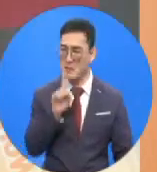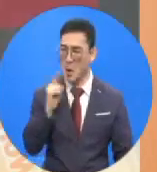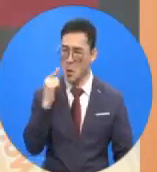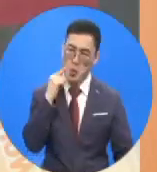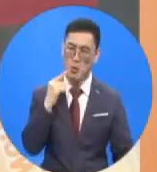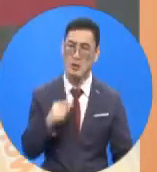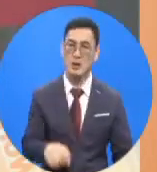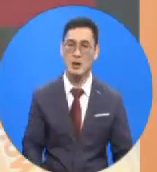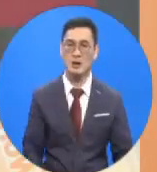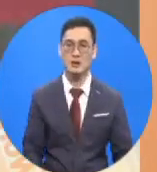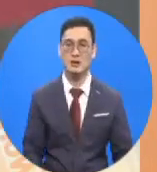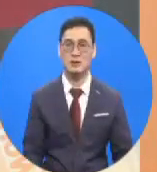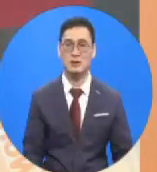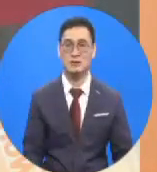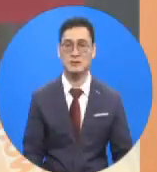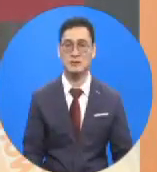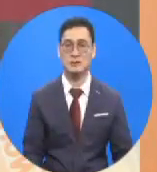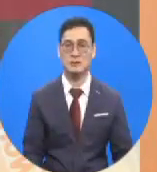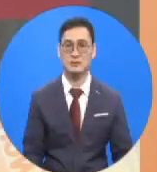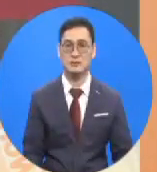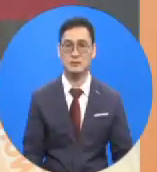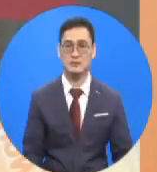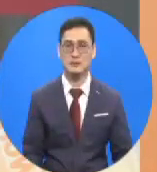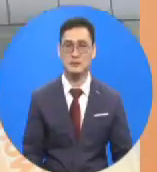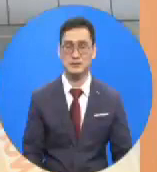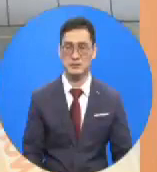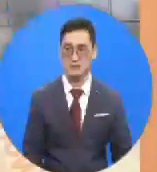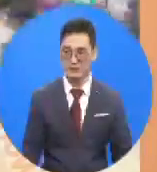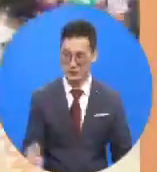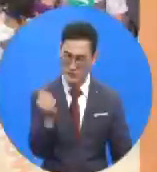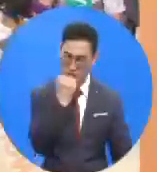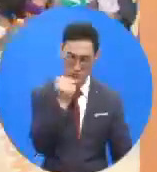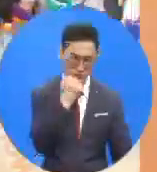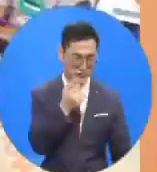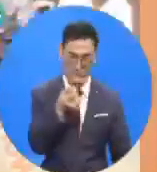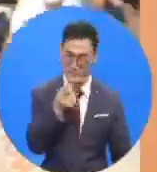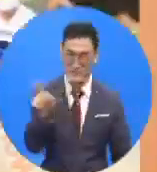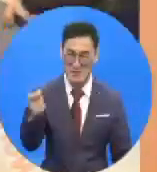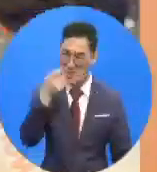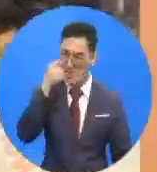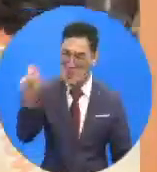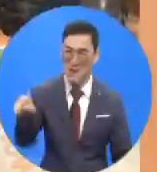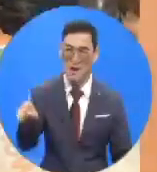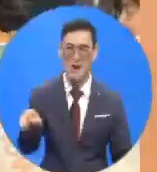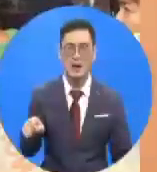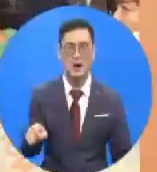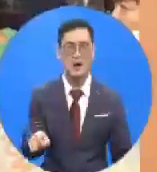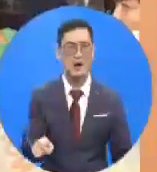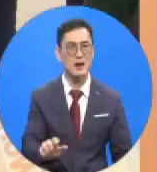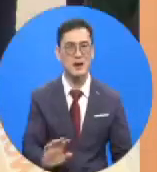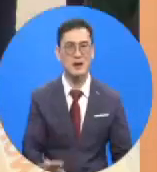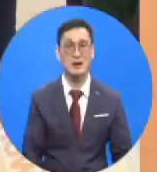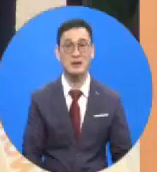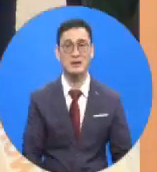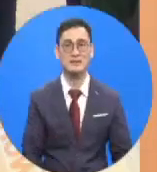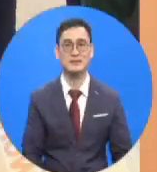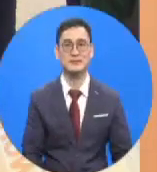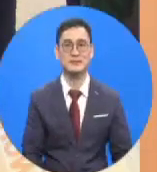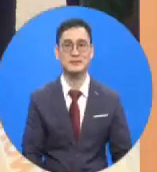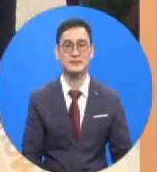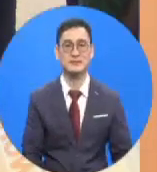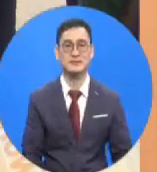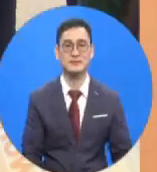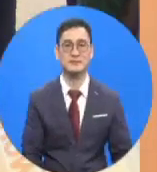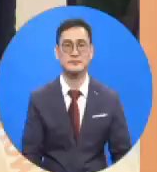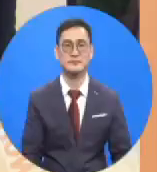옛날에는 이렇게 파란 돼 세상 좋아지나 로 이렇게 즉 깍지를 문제 아니지 않습니까 그리고 2분은 치과에서 초진 아닙니까 그렇다면